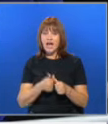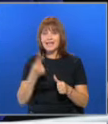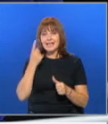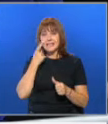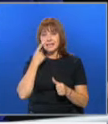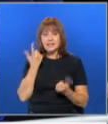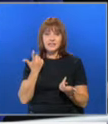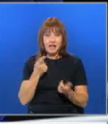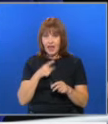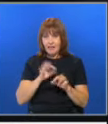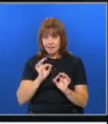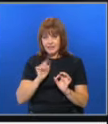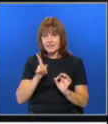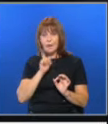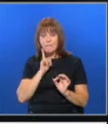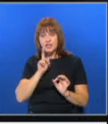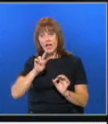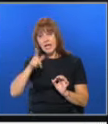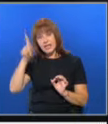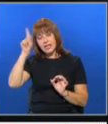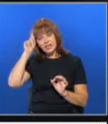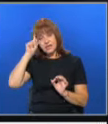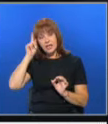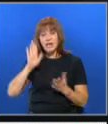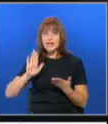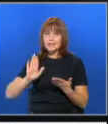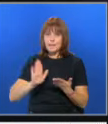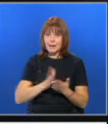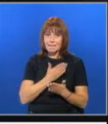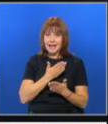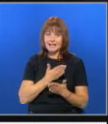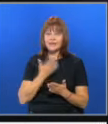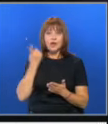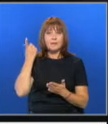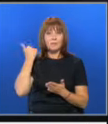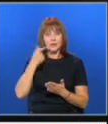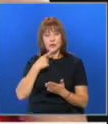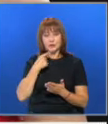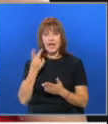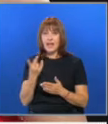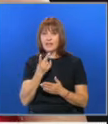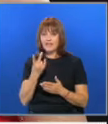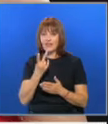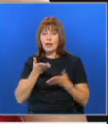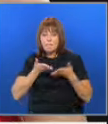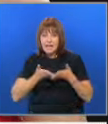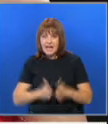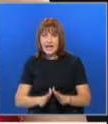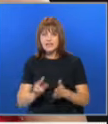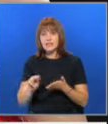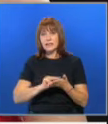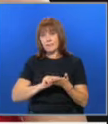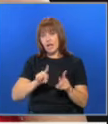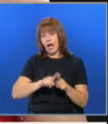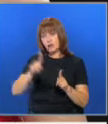пол и дисквалифицирани от световното първенство по бокс миналата година. Реално и двете състезателки още при раждането си са записани